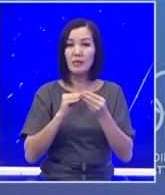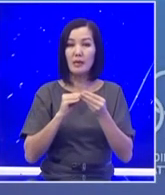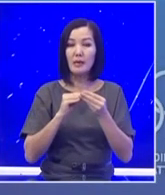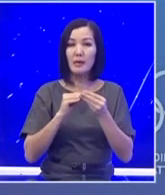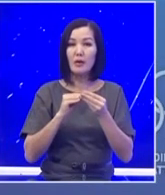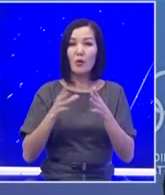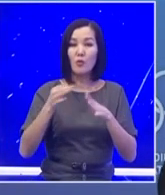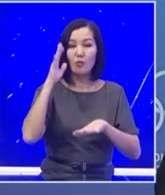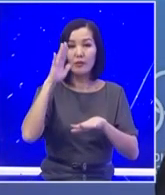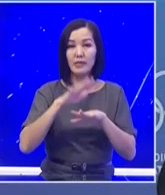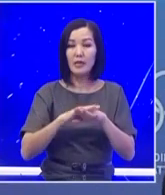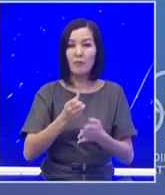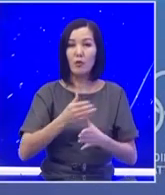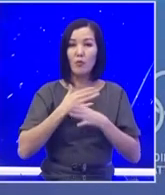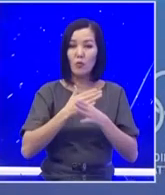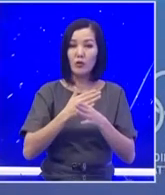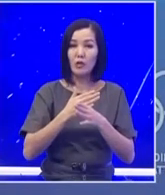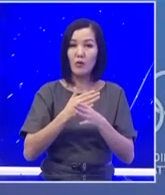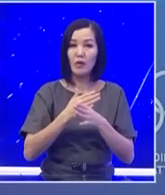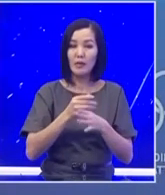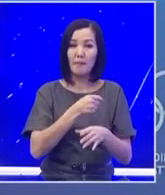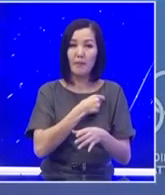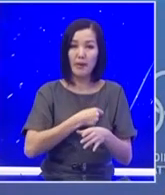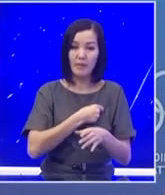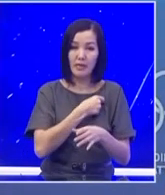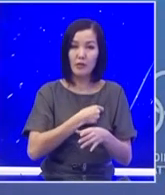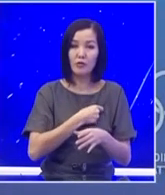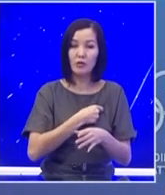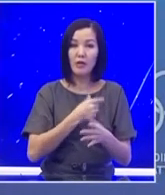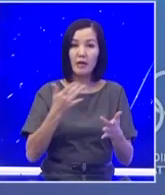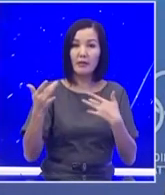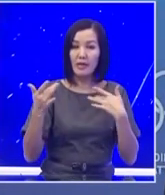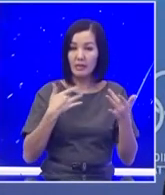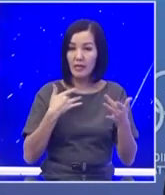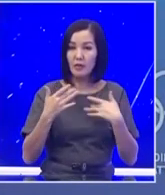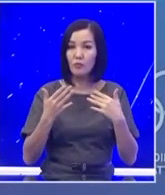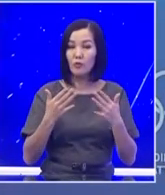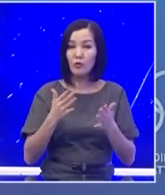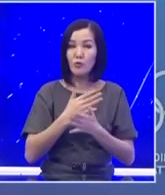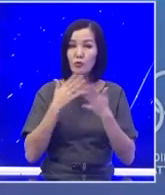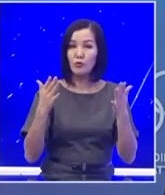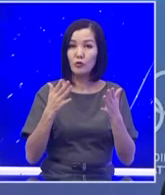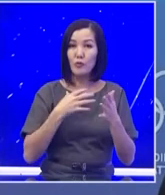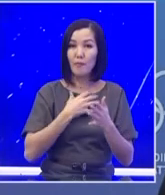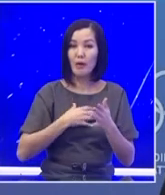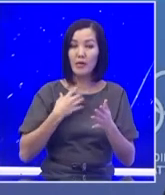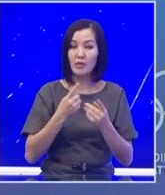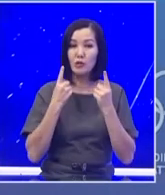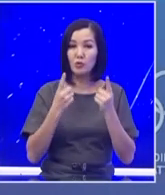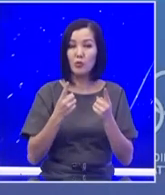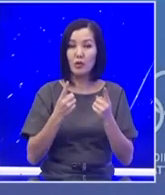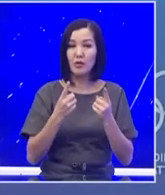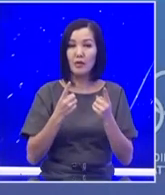облыс әкімі өзі қолдау көрсетіп жатқан ол бапкерлер үшін де, біздің дайындалып жатқан спортшылар үшін де үлкен маңыз зор